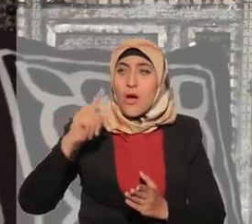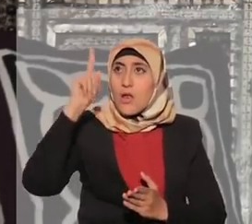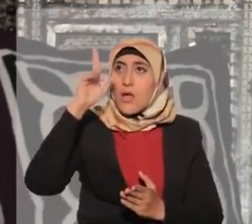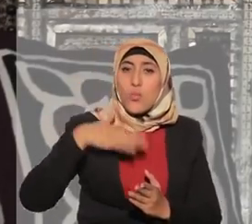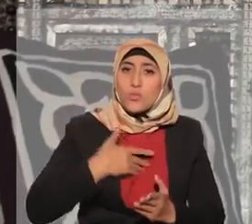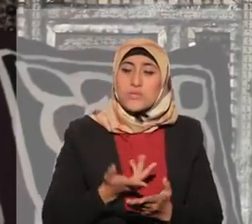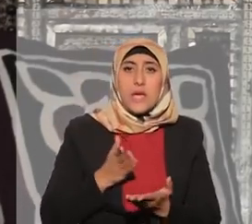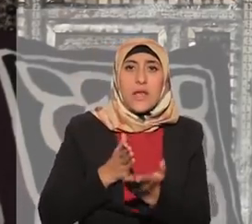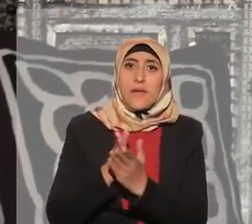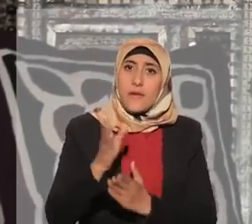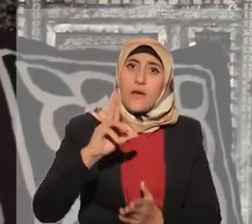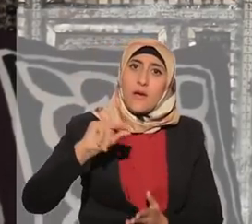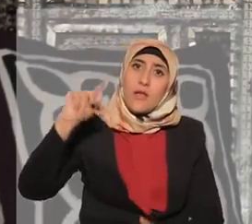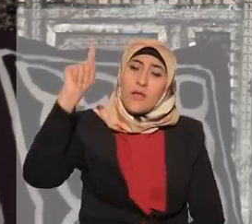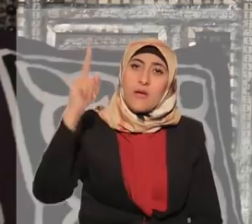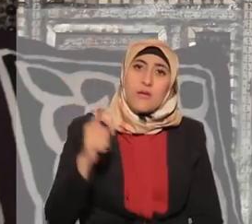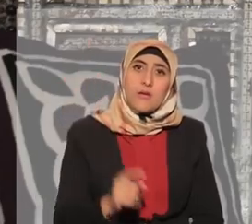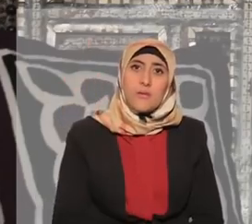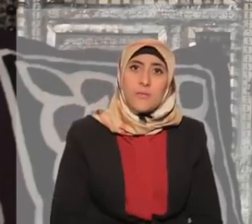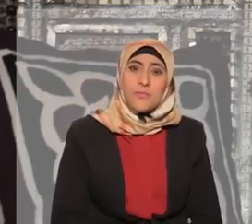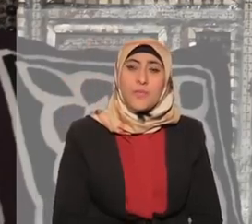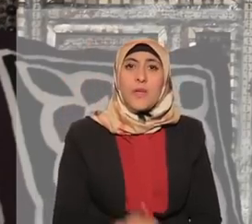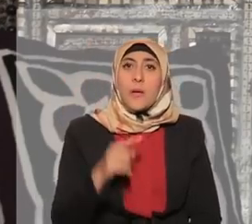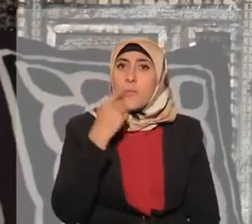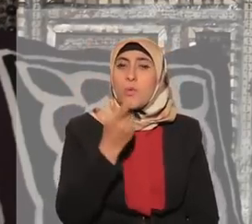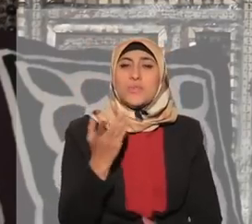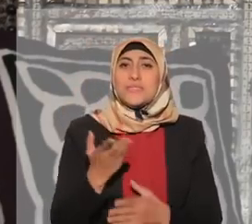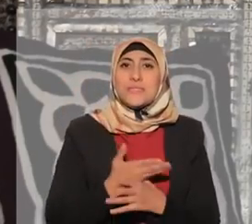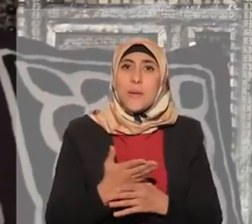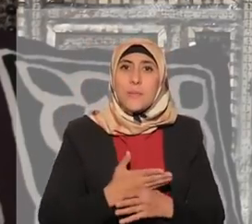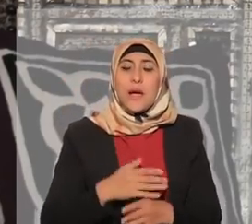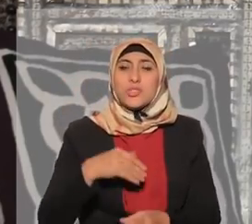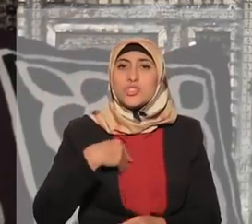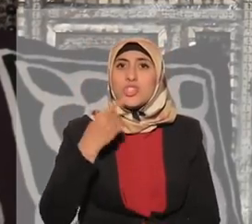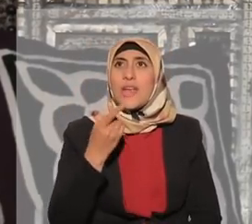شخص آخر لا يقولها ليعبر عن تبرمه،